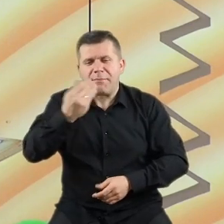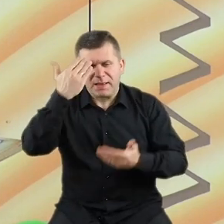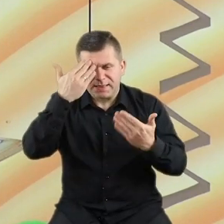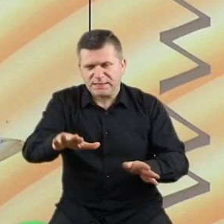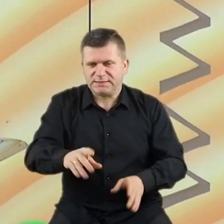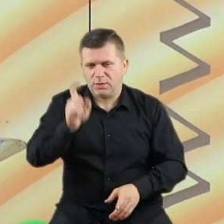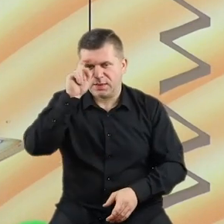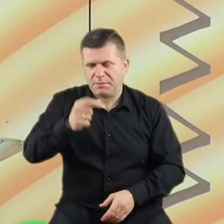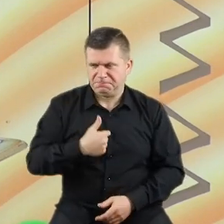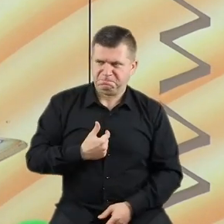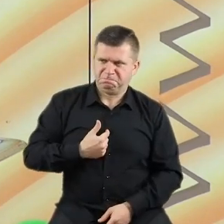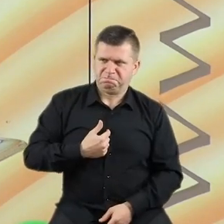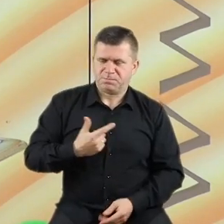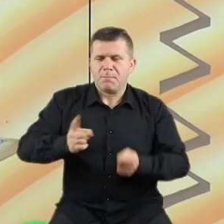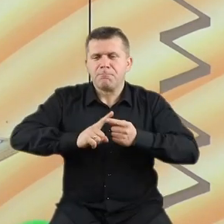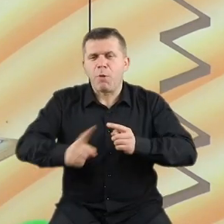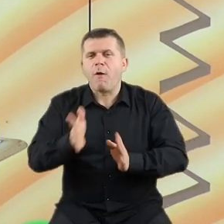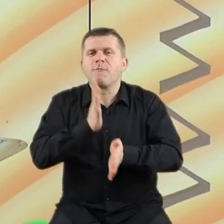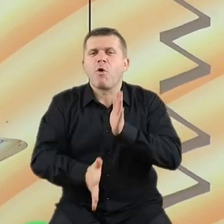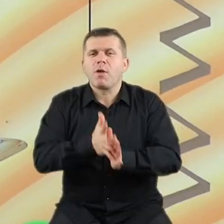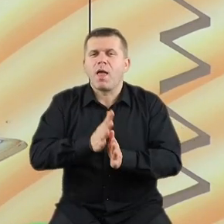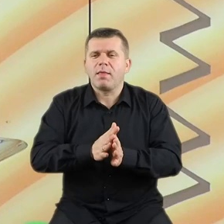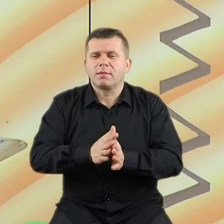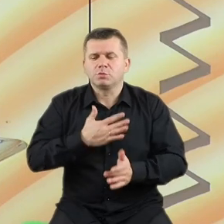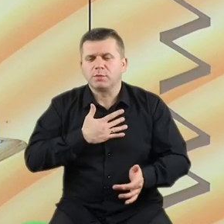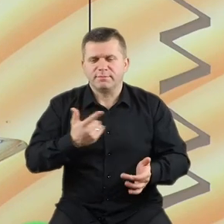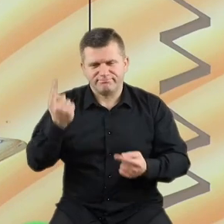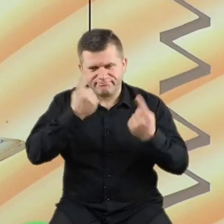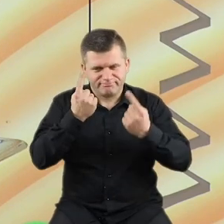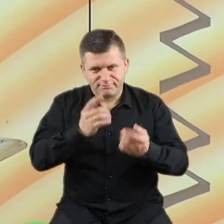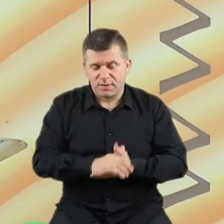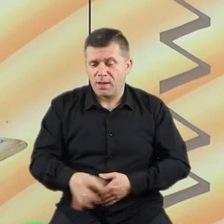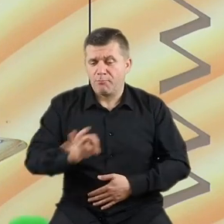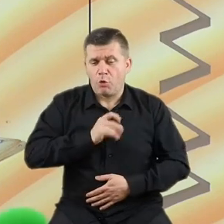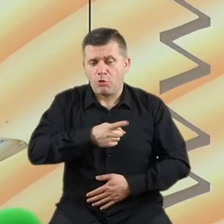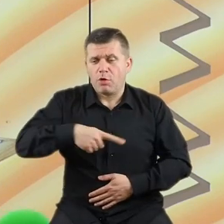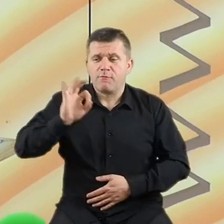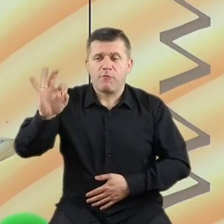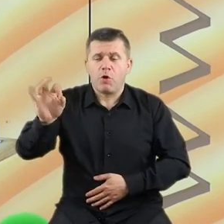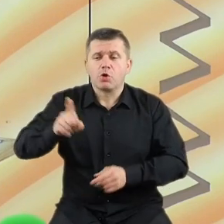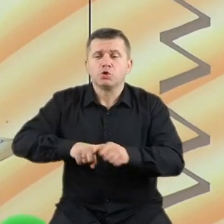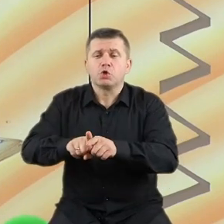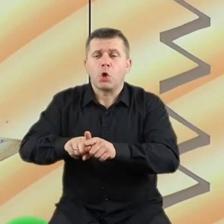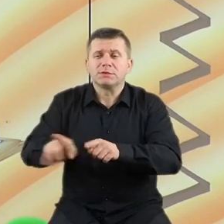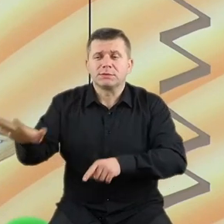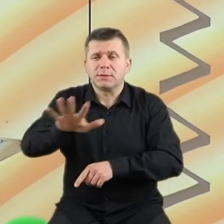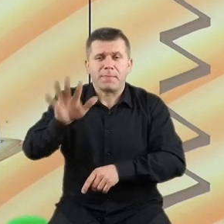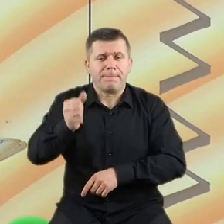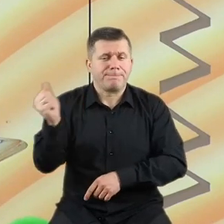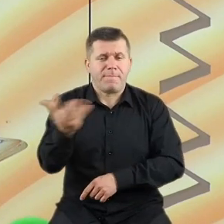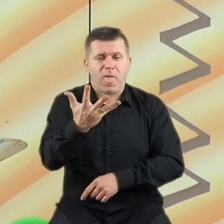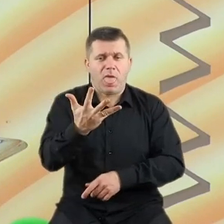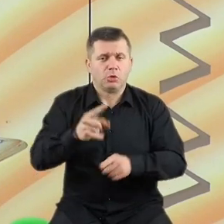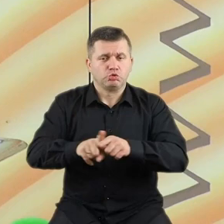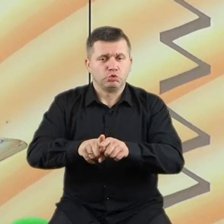znała niemieckiego. Bo to jednak takie te powojenne konotacje. Natomiast ze swoimi siostrami gadała tylko po niemiecku, bo ona miała 5